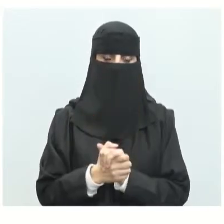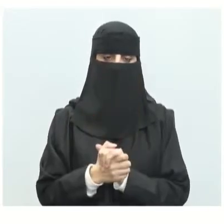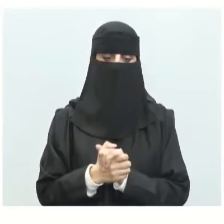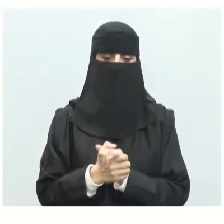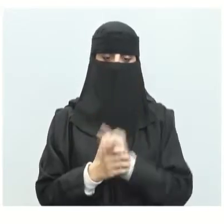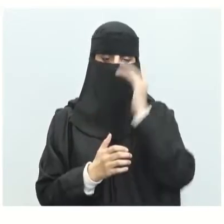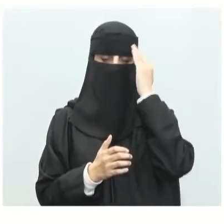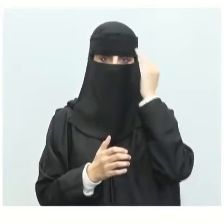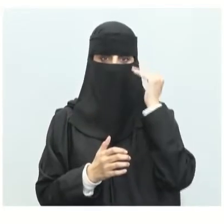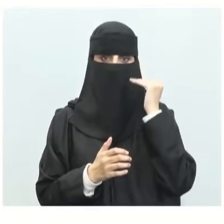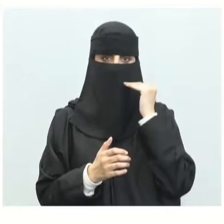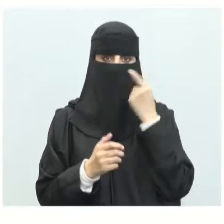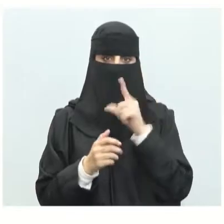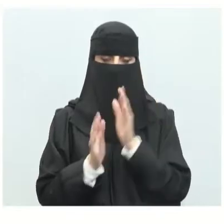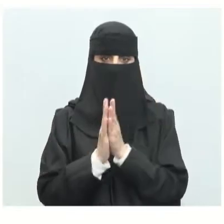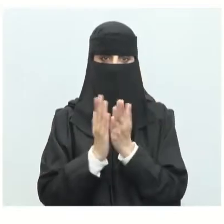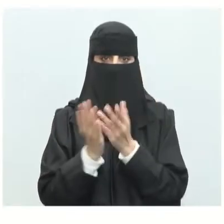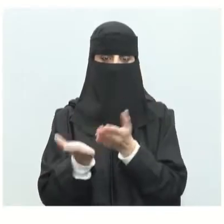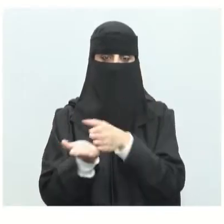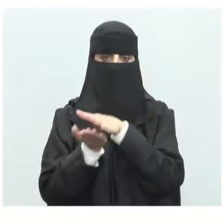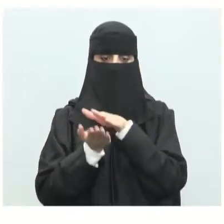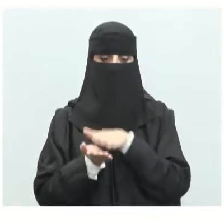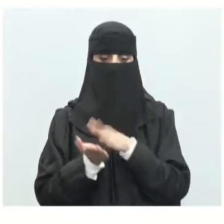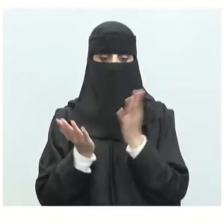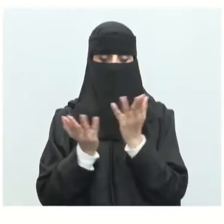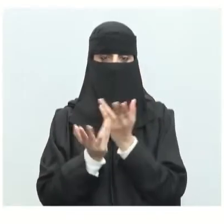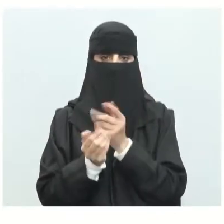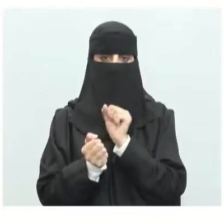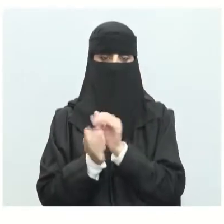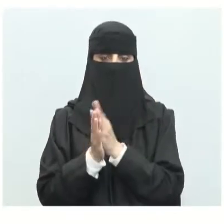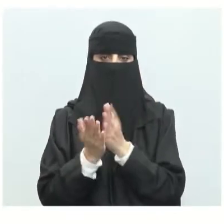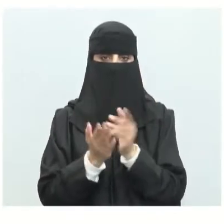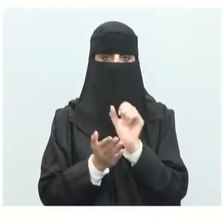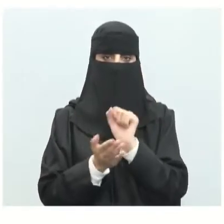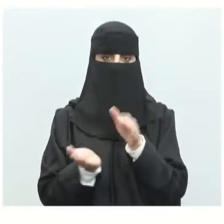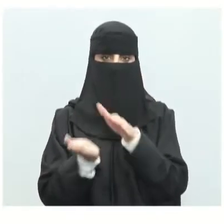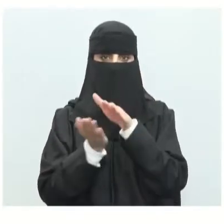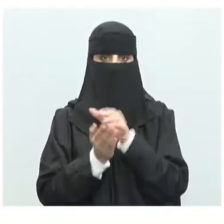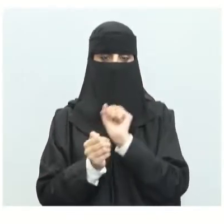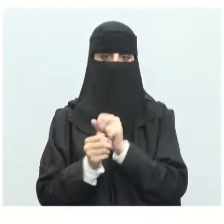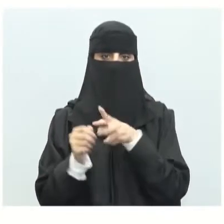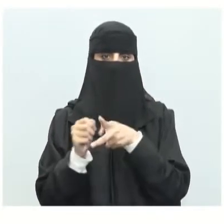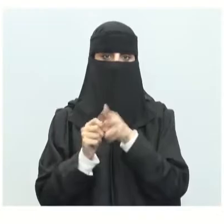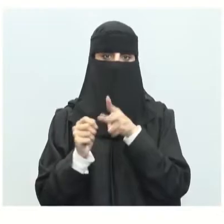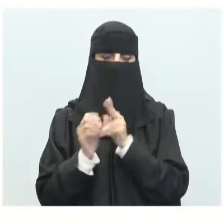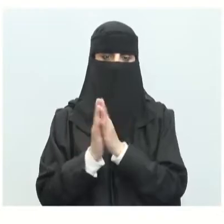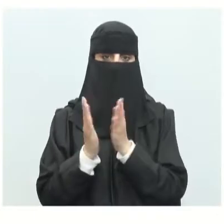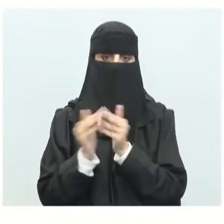صوره لفتاه تحمل عدد من الكتب في معرض الكتاب